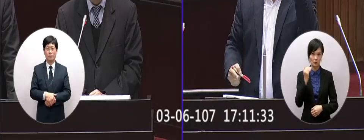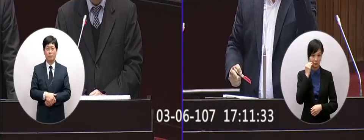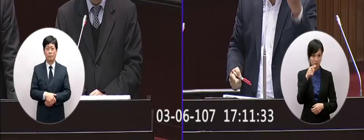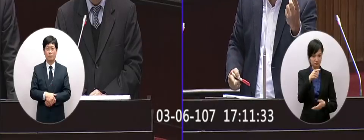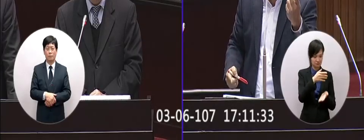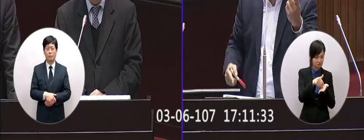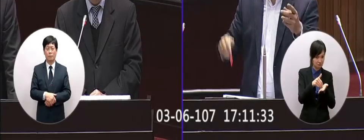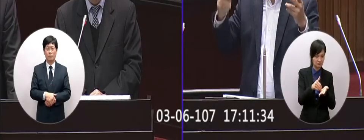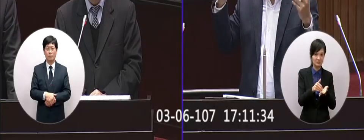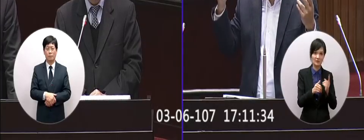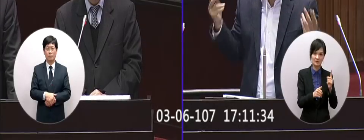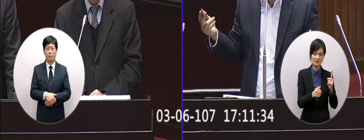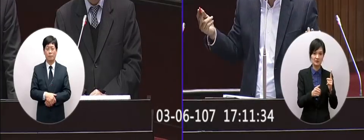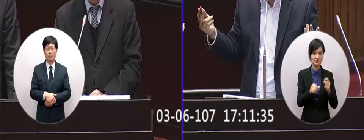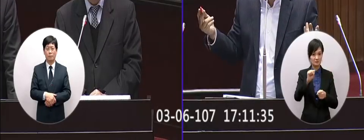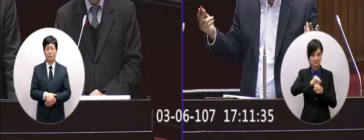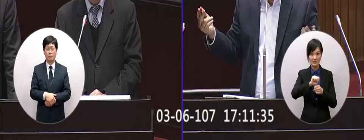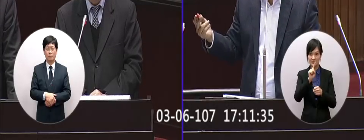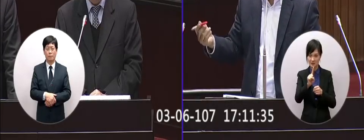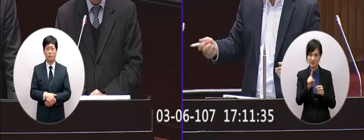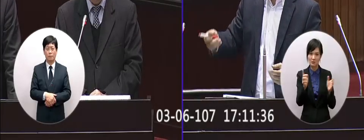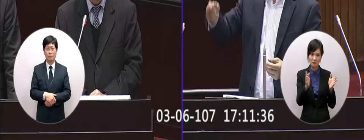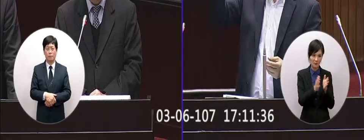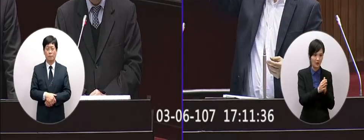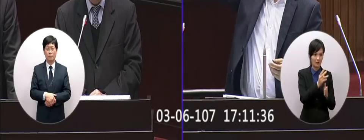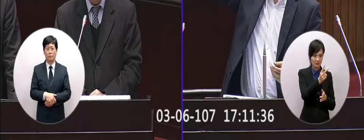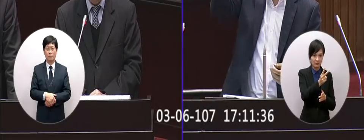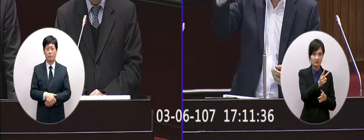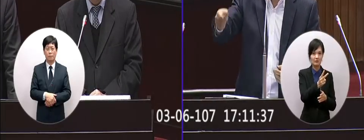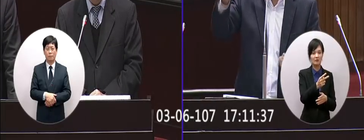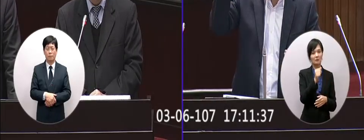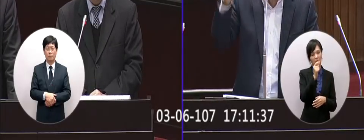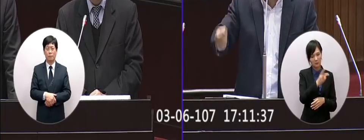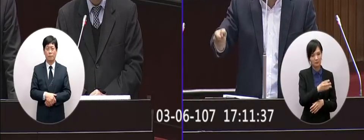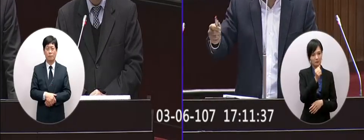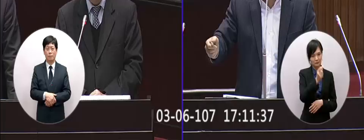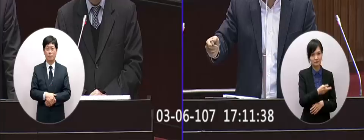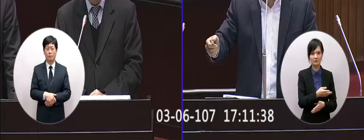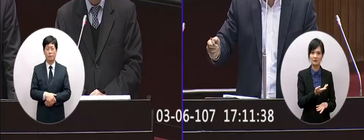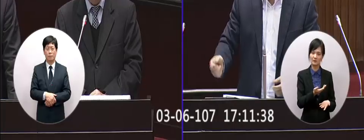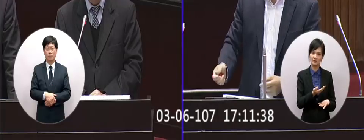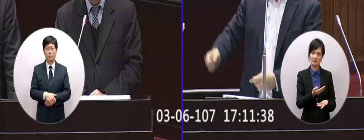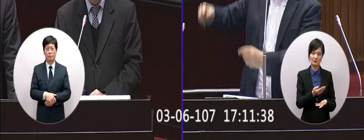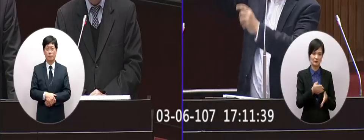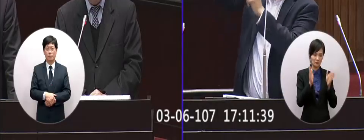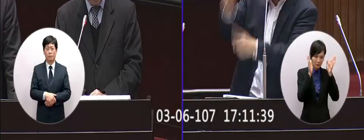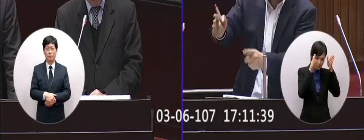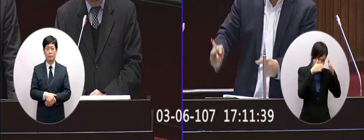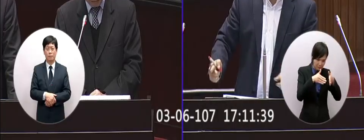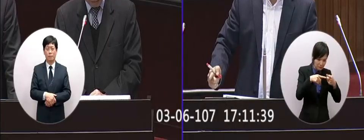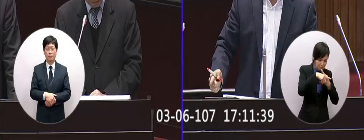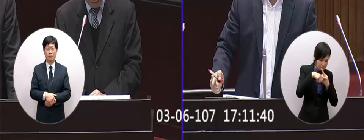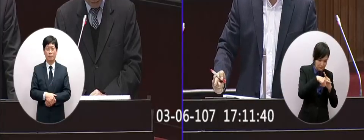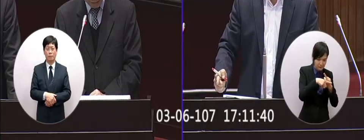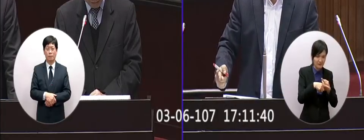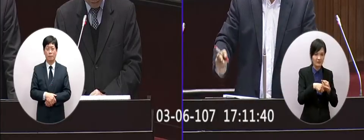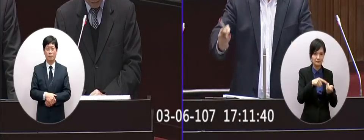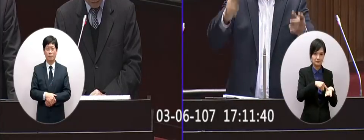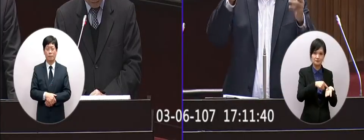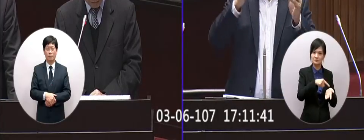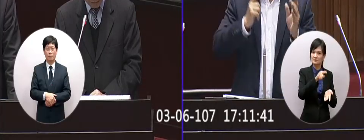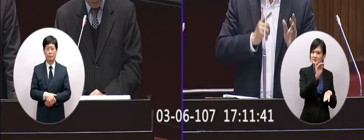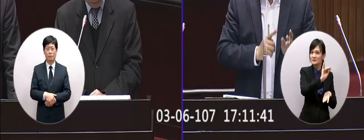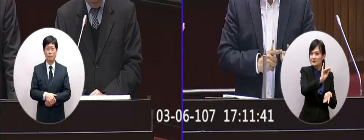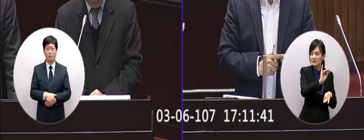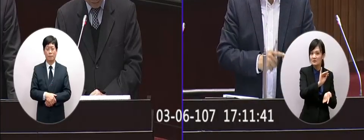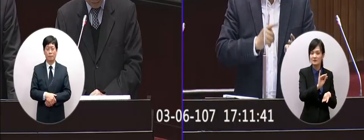嘛是等于一，不会等于三。所以你们现在用既有的分析的模式，你再去给他分析个一千次，还